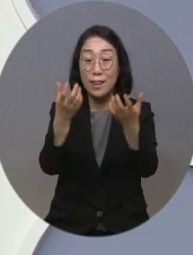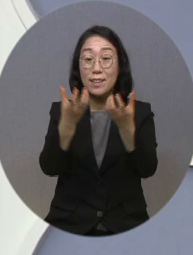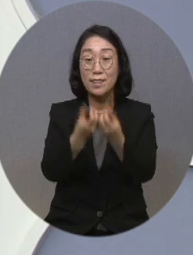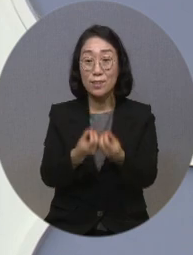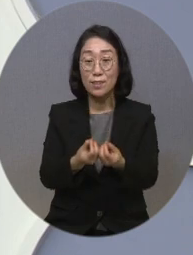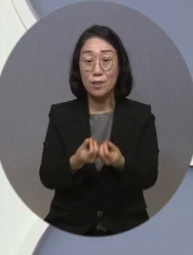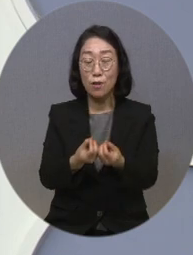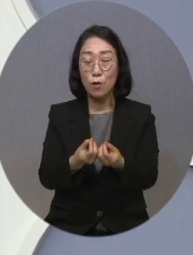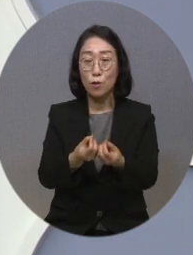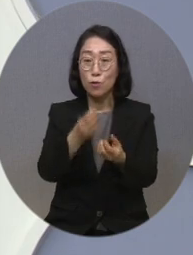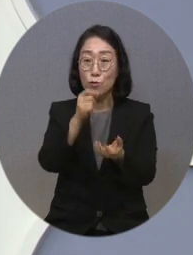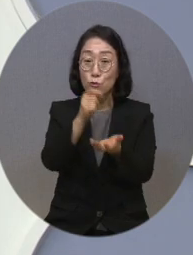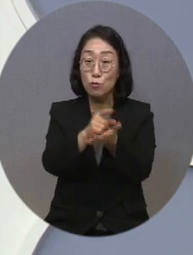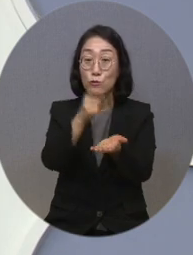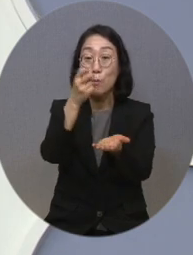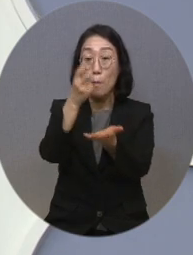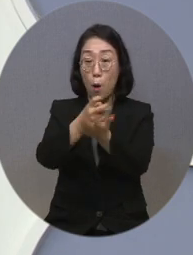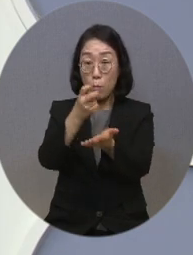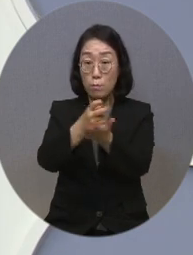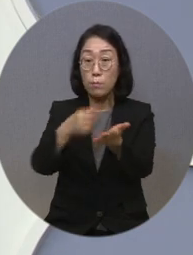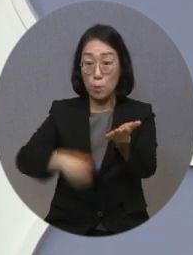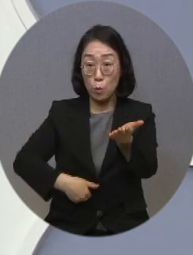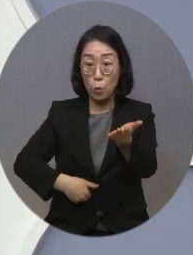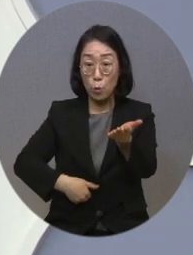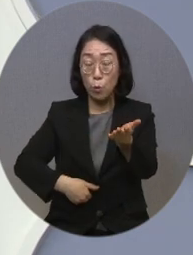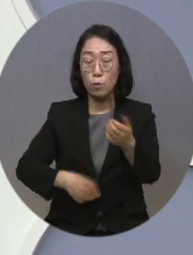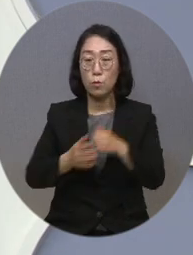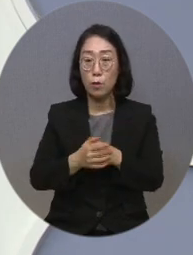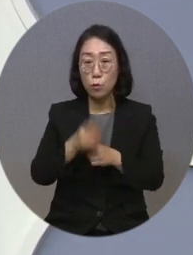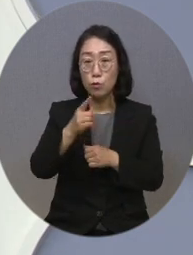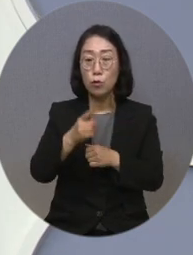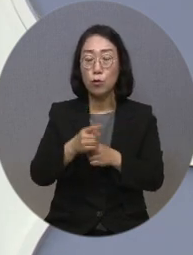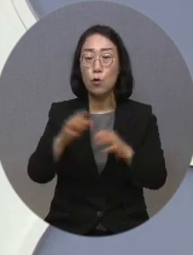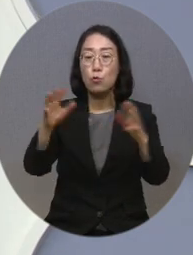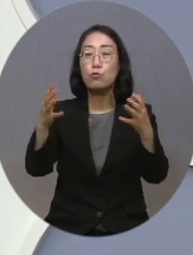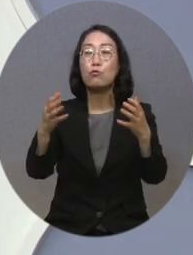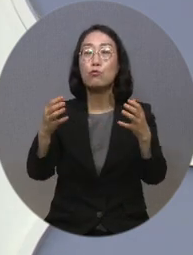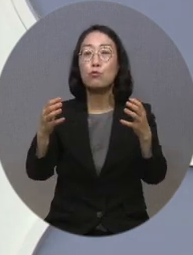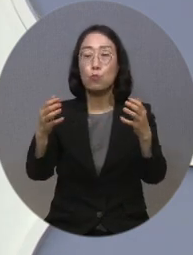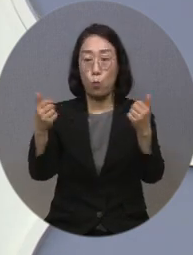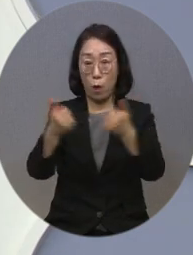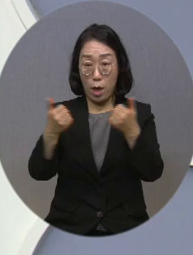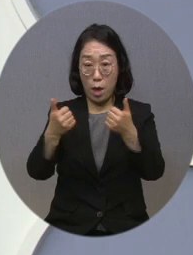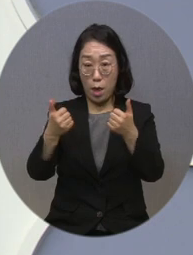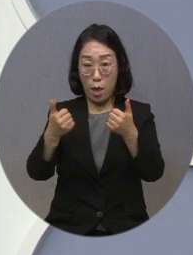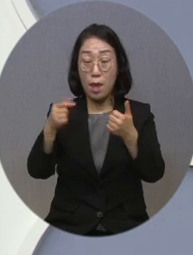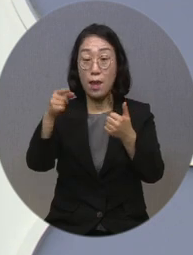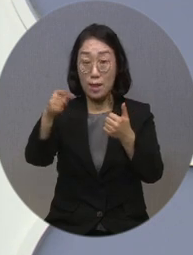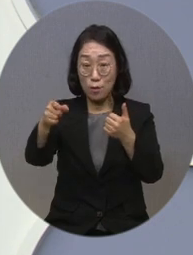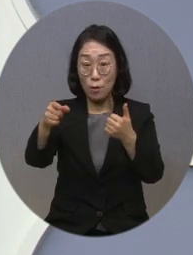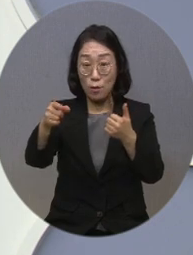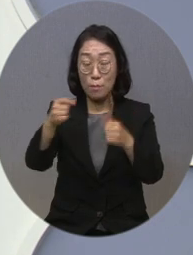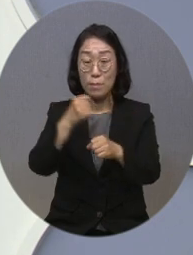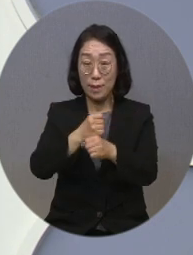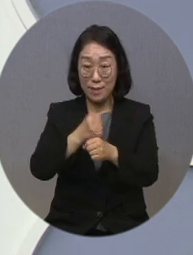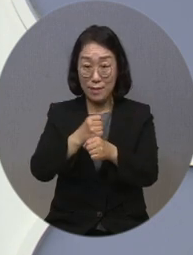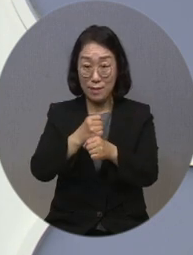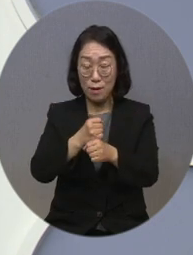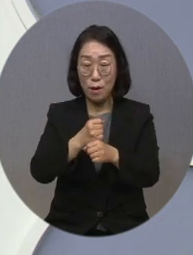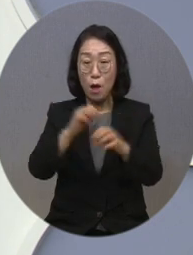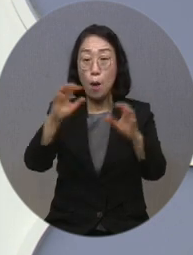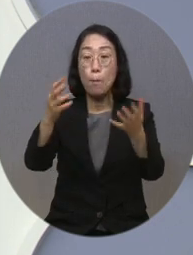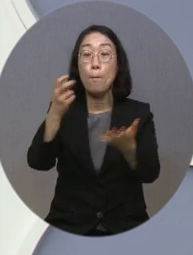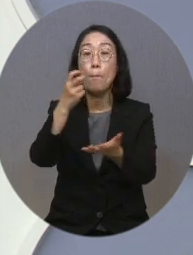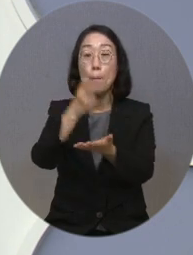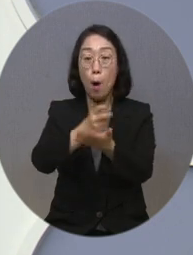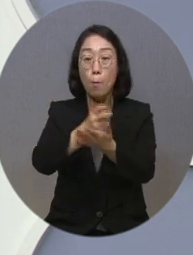축구의 규칙을 만들어야 되지 않습니까? 그렇죠. 이건 국회에서 만드는 겁니다. 아니, 예를 들면 이제 축구의 비유를 하는 거죠. 맞아요. 그래서 룰은